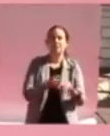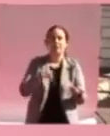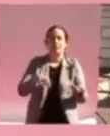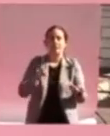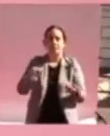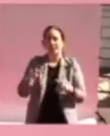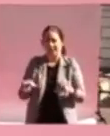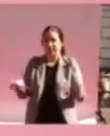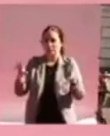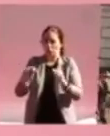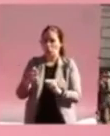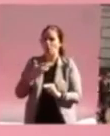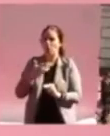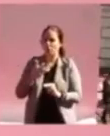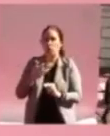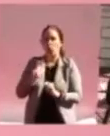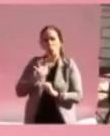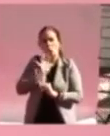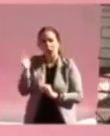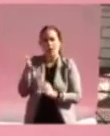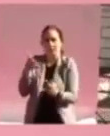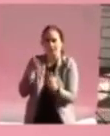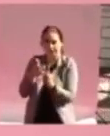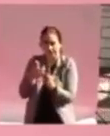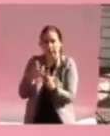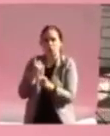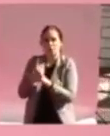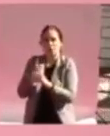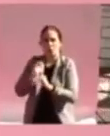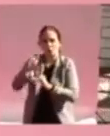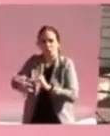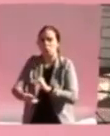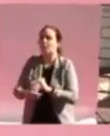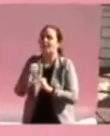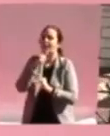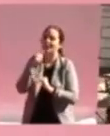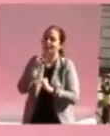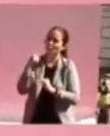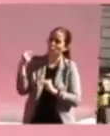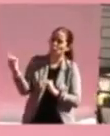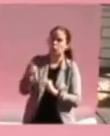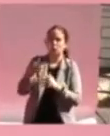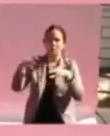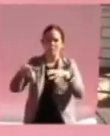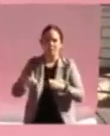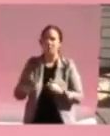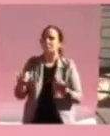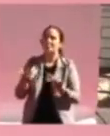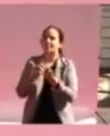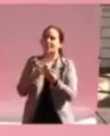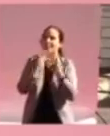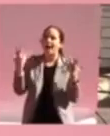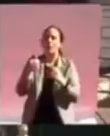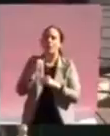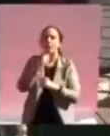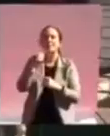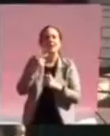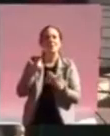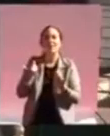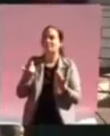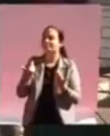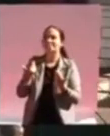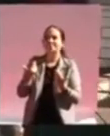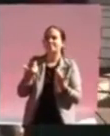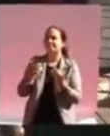richiederà ancora l'impegno di tutti noi ma evidente che dobbiamo cambiare marcia rispetto a una stagione